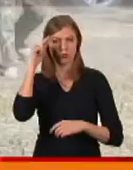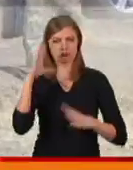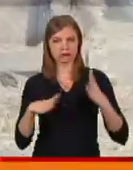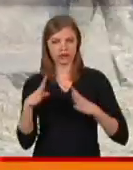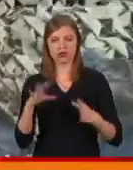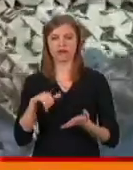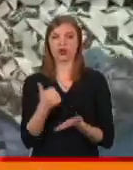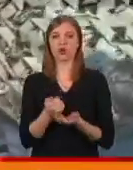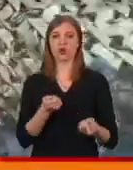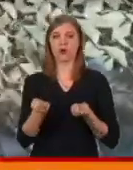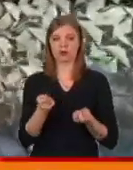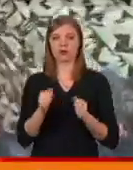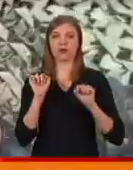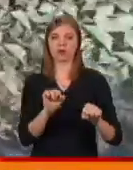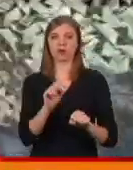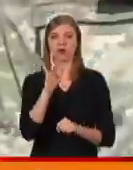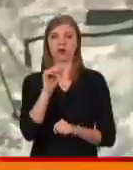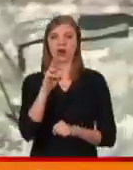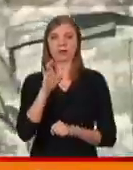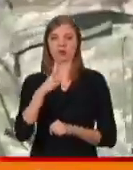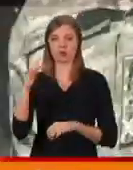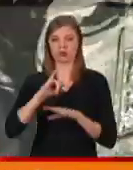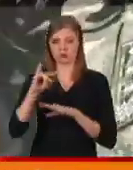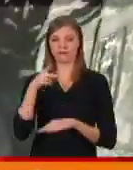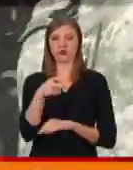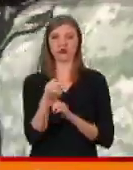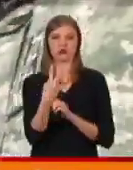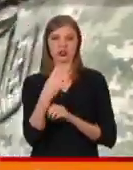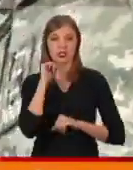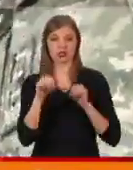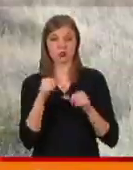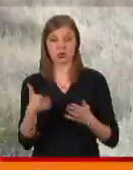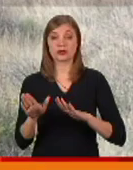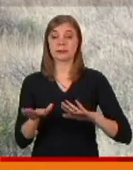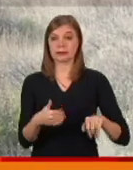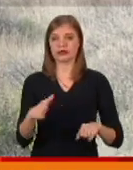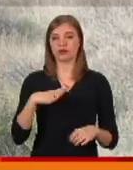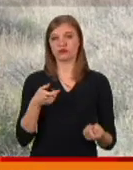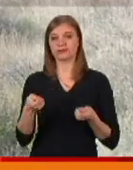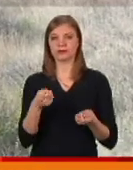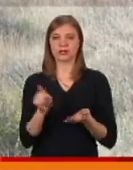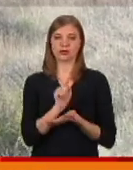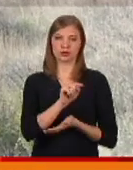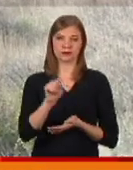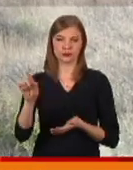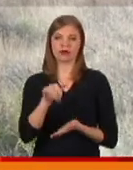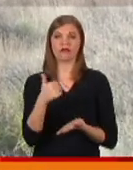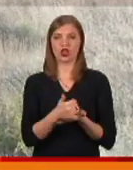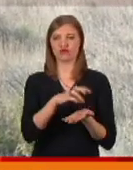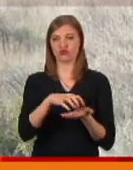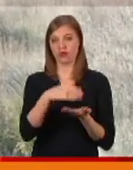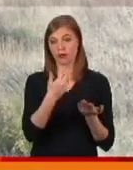навчаннях і командував обороною Краматорського аеродрому в 2014 році. Після обіймав керівні посади в Генштабі